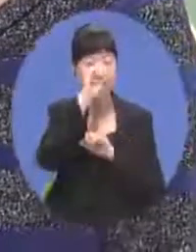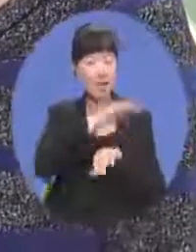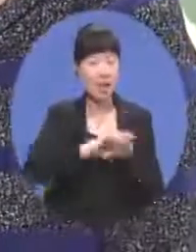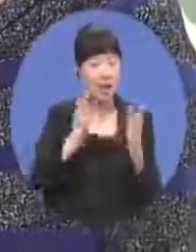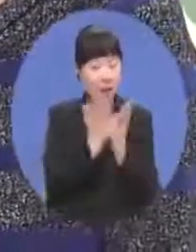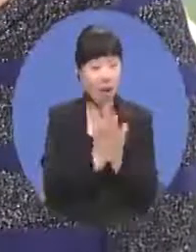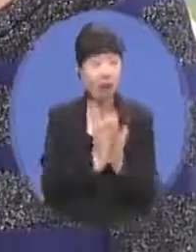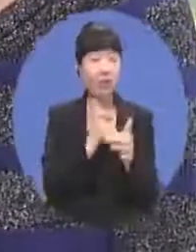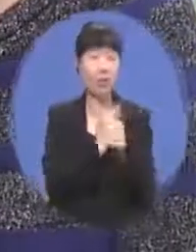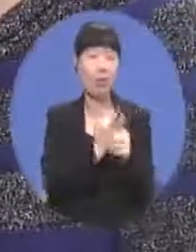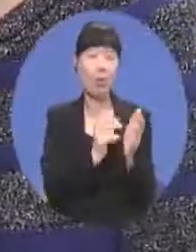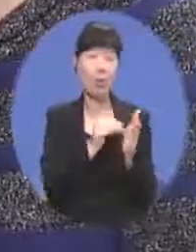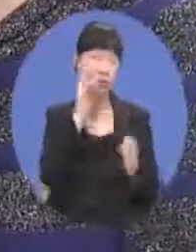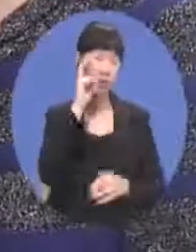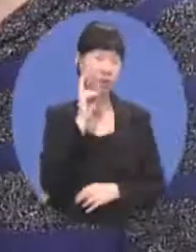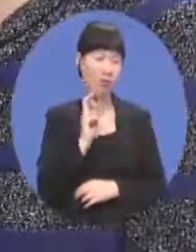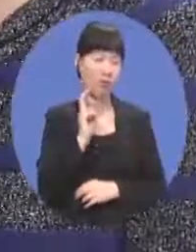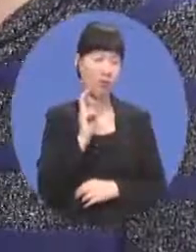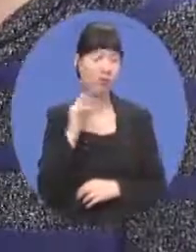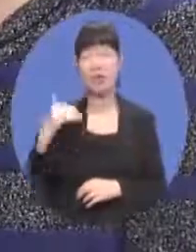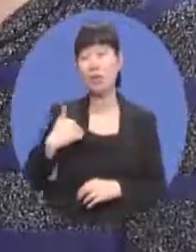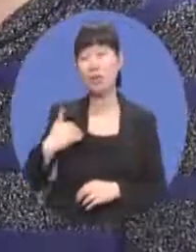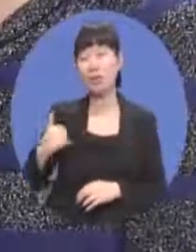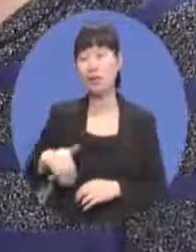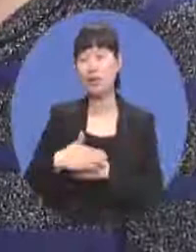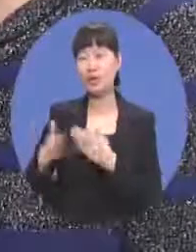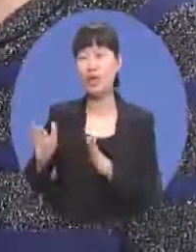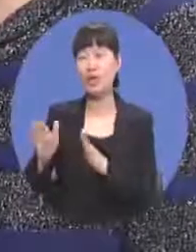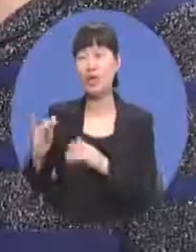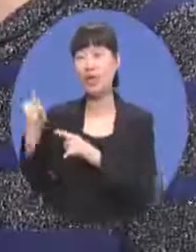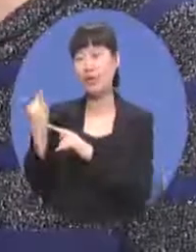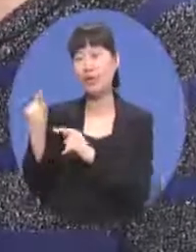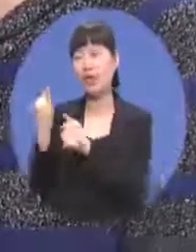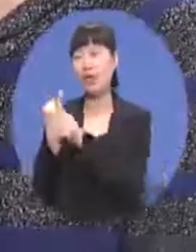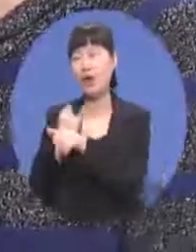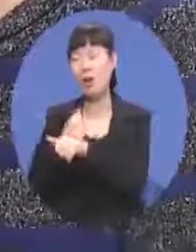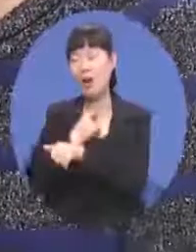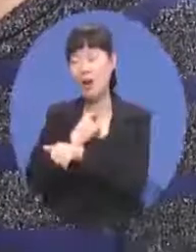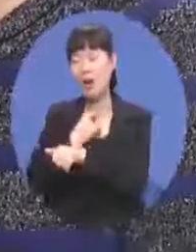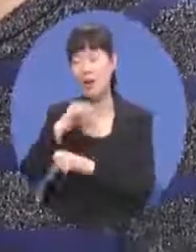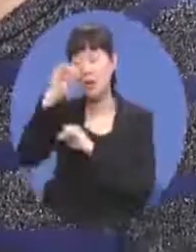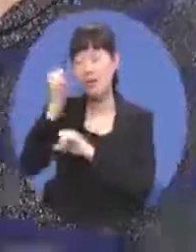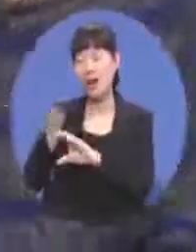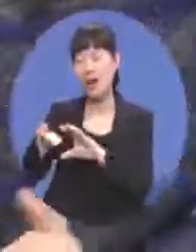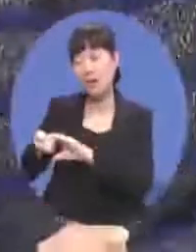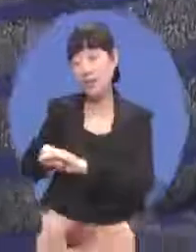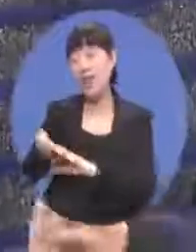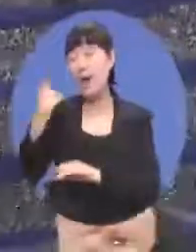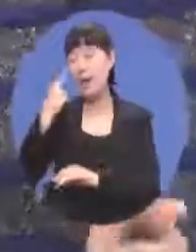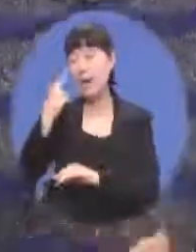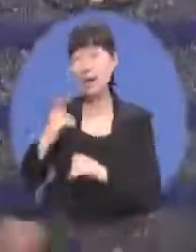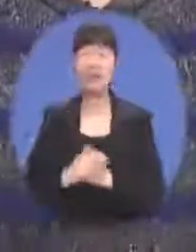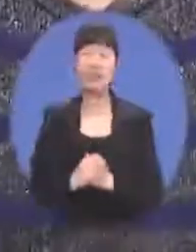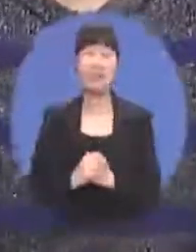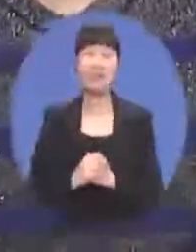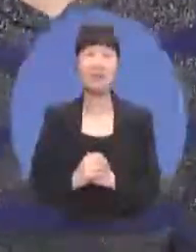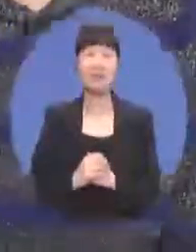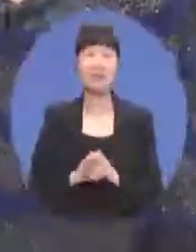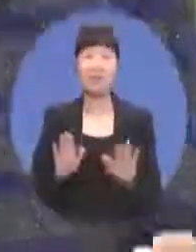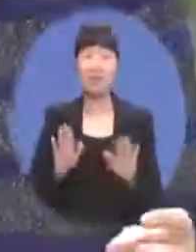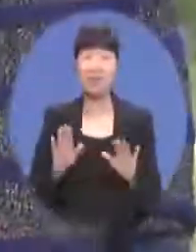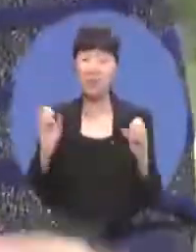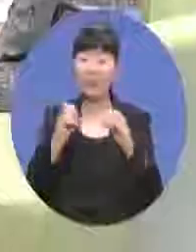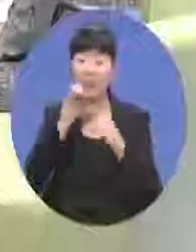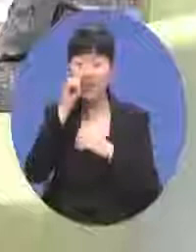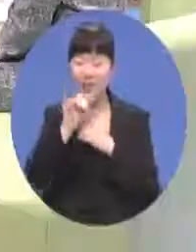왕자님하고 결혼을 했을지도 모르겠다. 저도 우리 반 짝꿍하고 결혼하고 싶어요. 신발을 신겨봐봐. 이렇게 얘기를